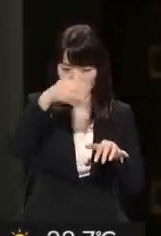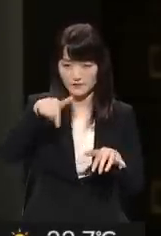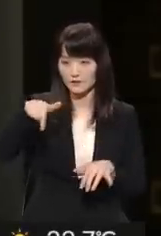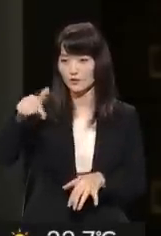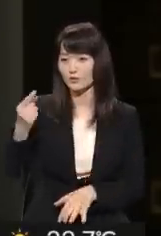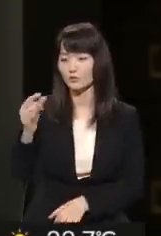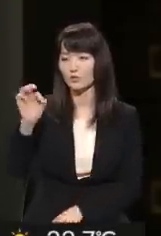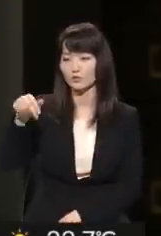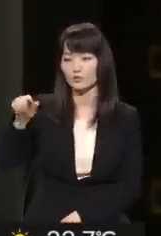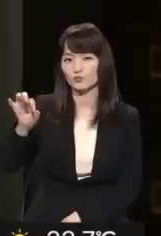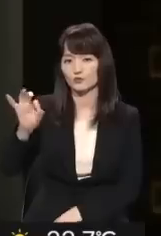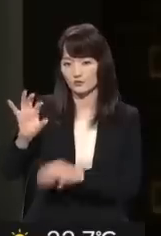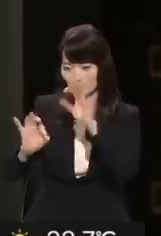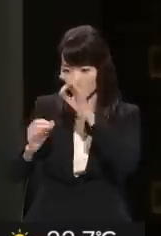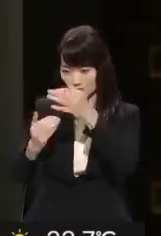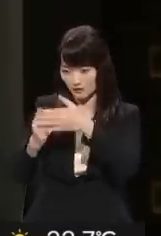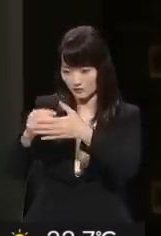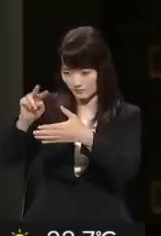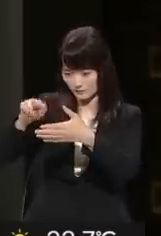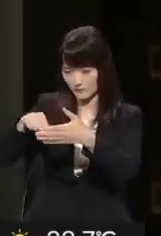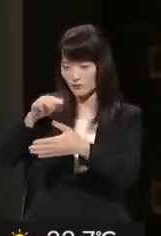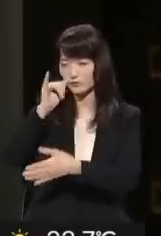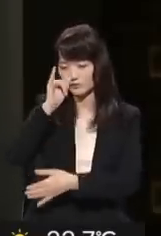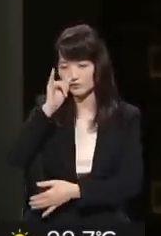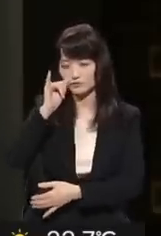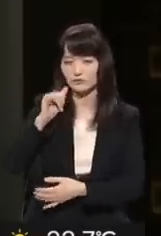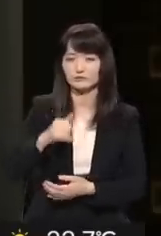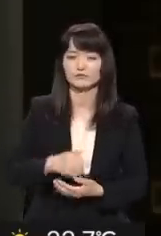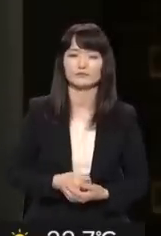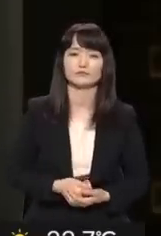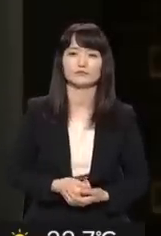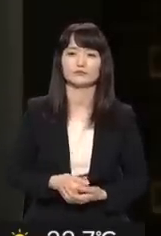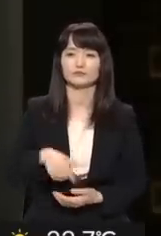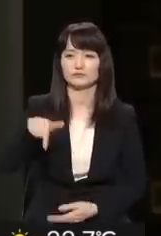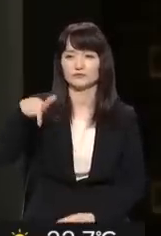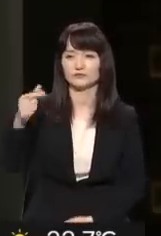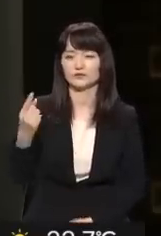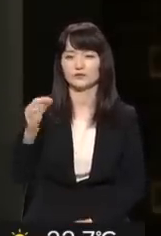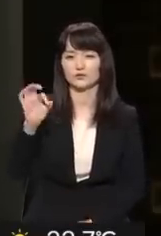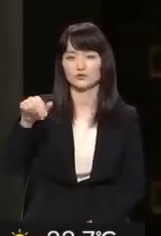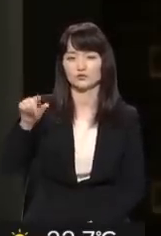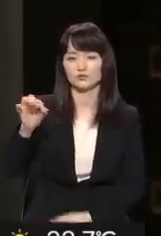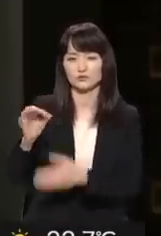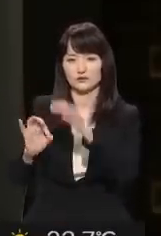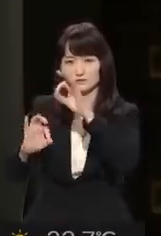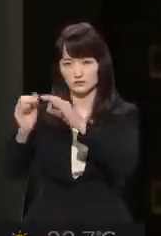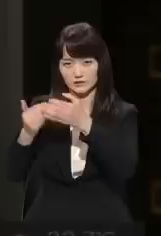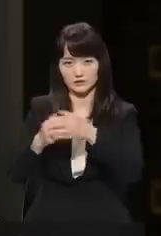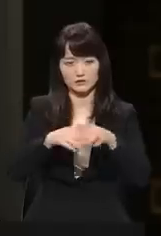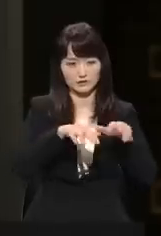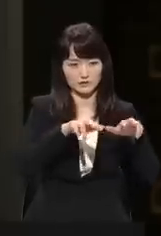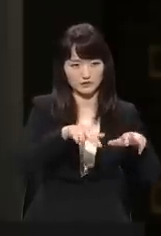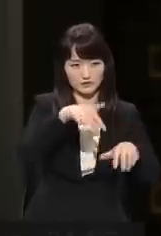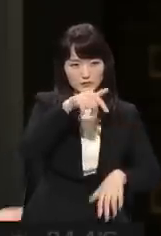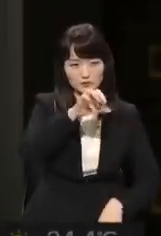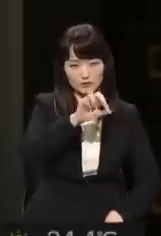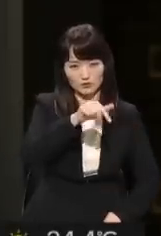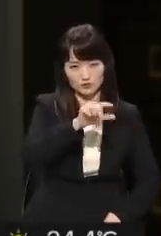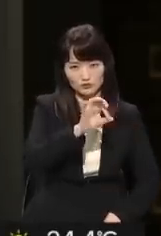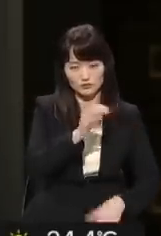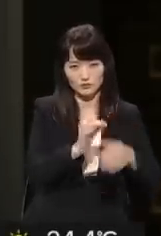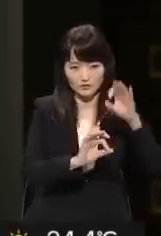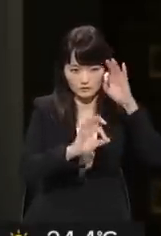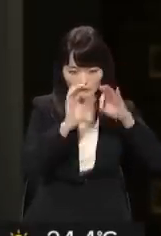참고했을 가능성이 높아 보인다라는 분석도 하더라고요. 고유정 사건도 그렇고 이번 사건도 그렇고 시신 없는